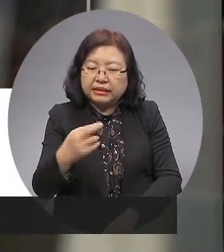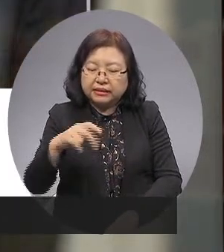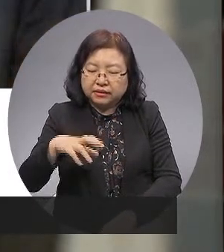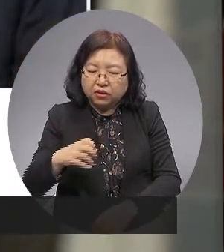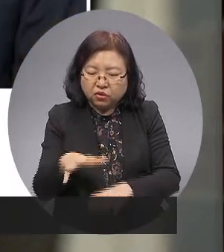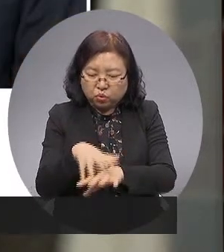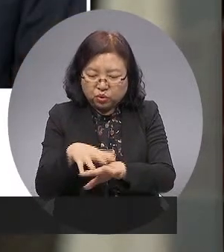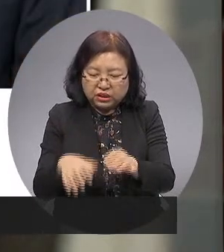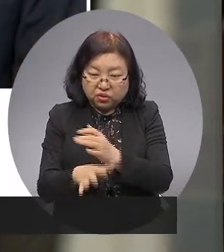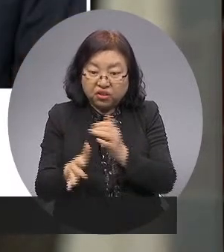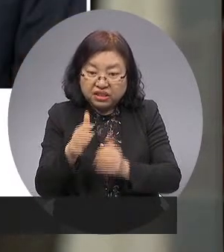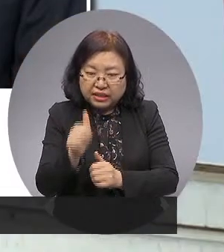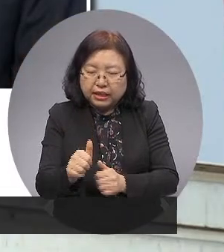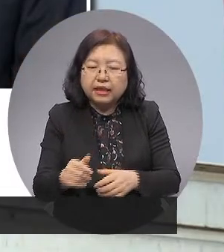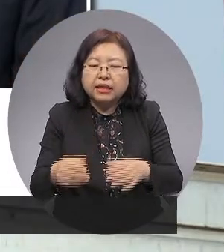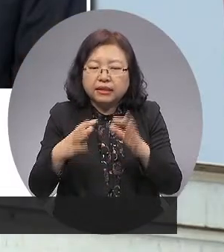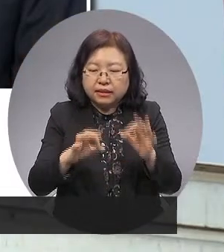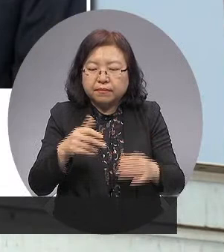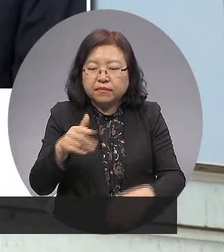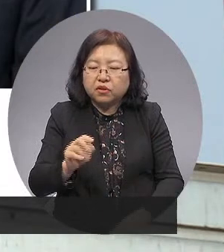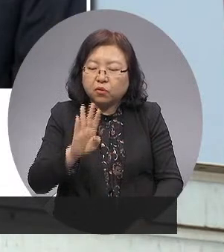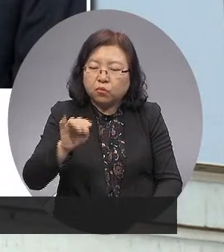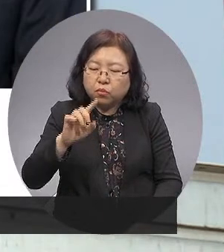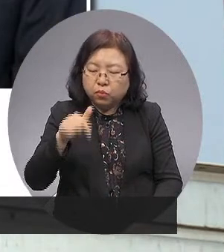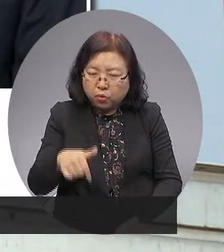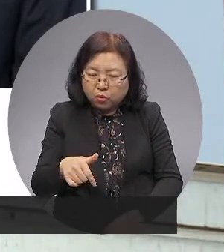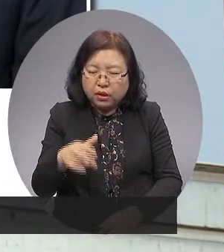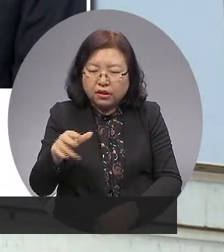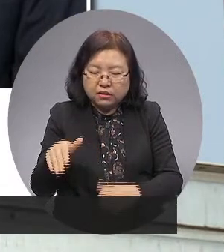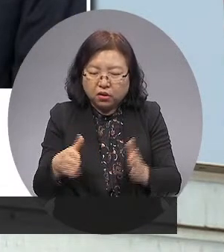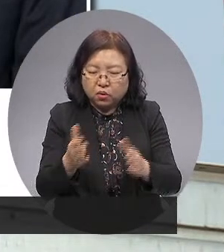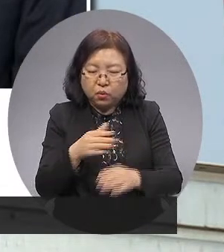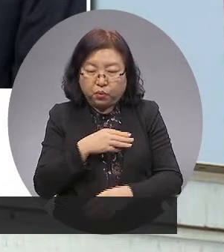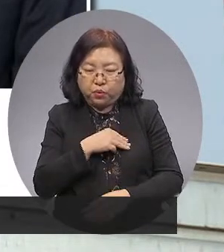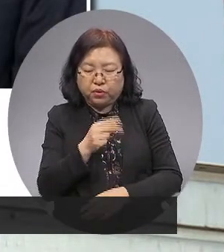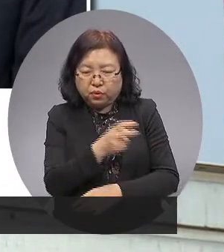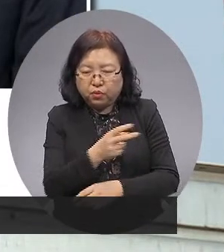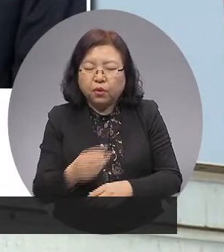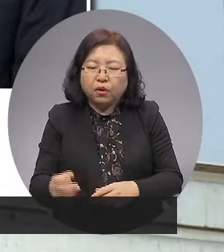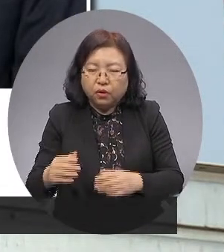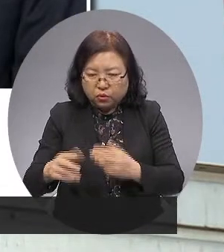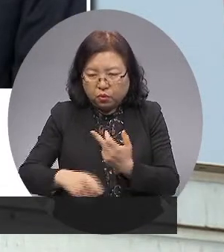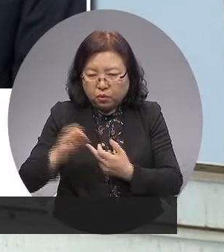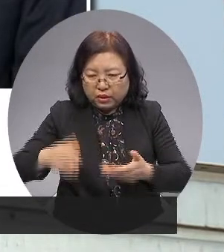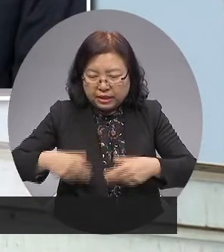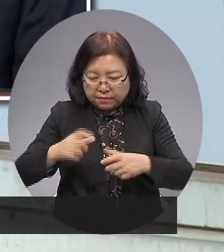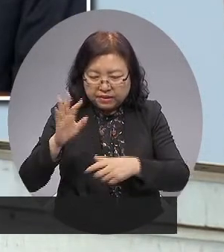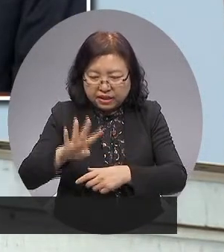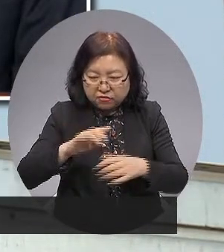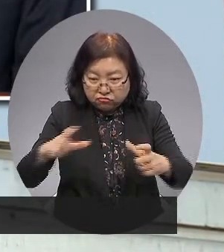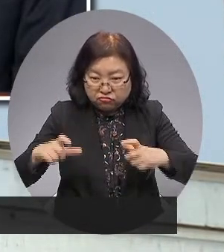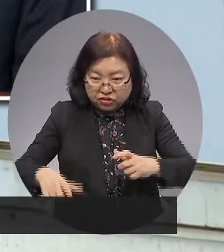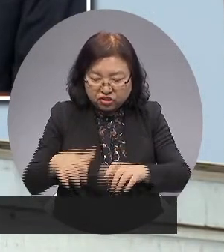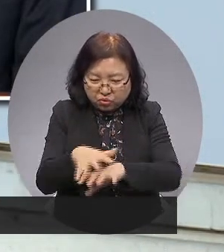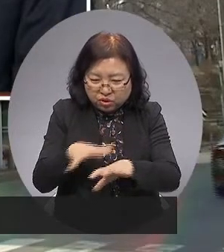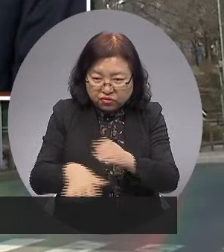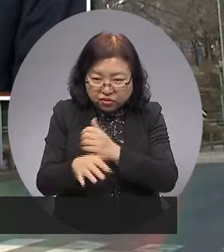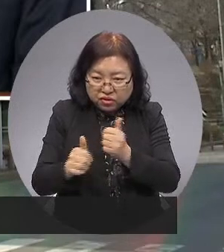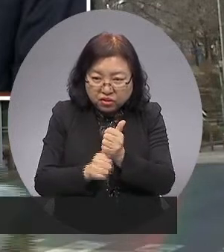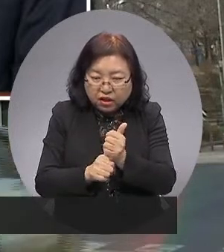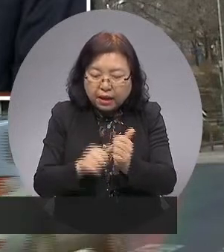당협 조직위원장에 김정복 전 충북도의원을, 동남 4군 조직위원장에는 대선 전